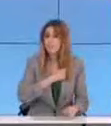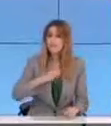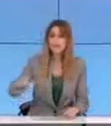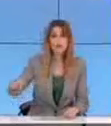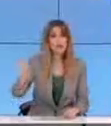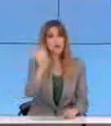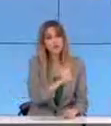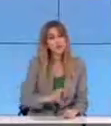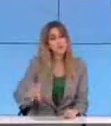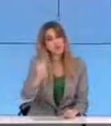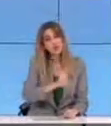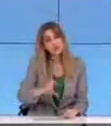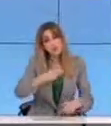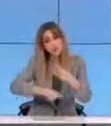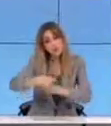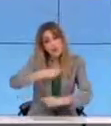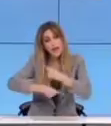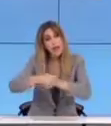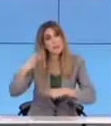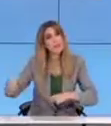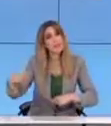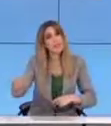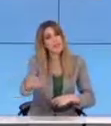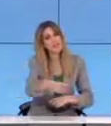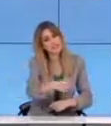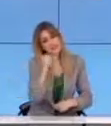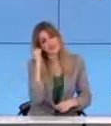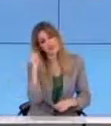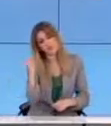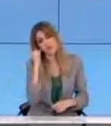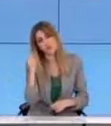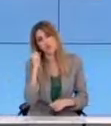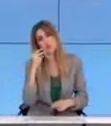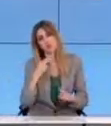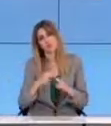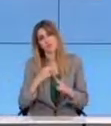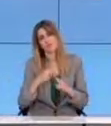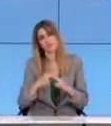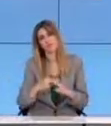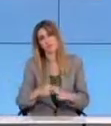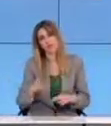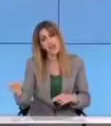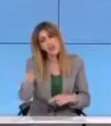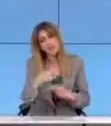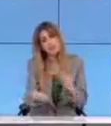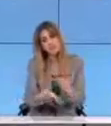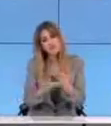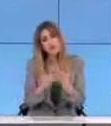κλάδος σας, κατά γενική ομολογία, ανήκει κατεξοχήν σε αυτές τις δυνάμεις, στις παραγωγικές